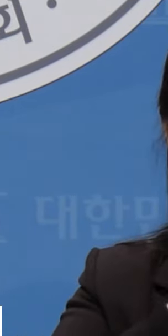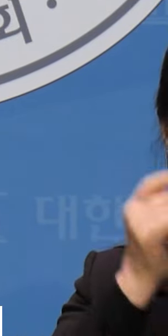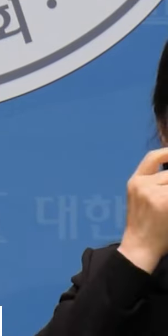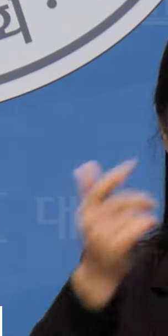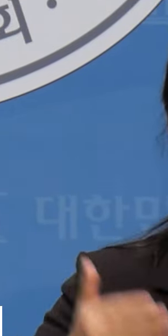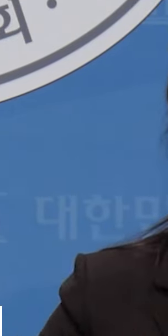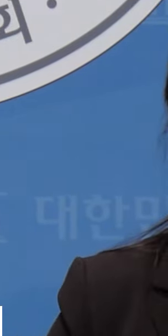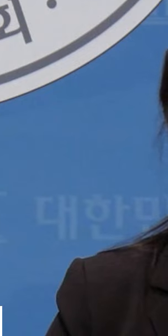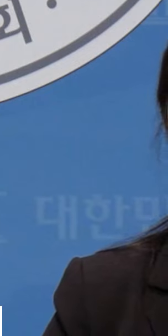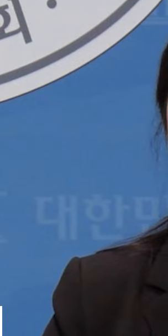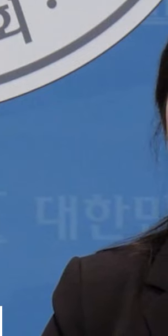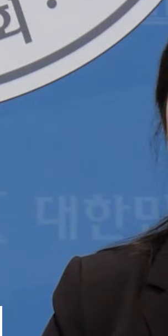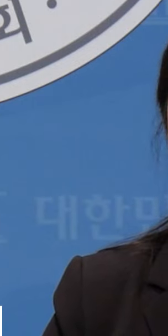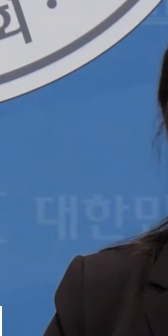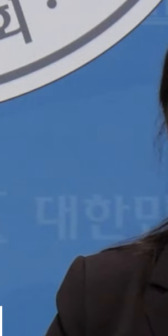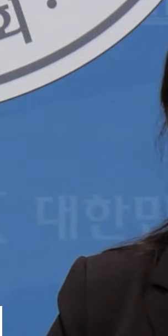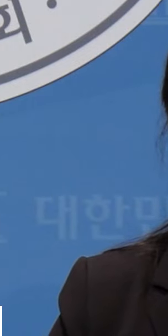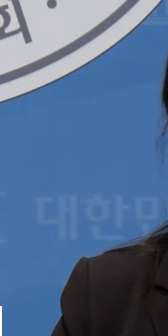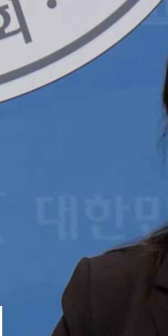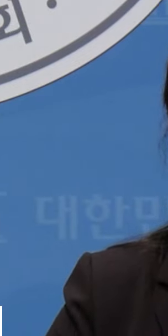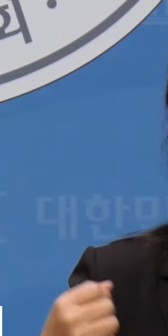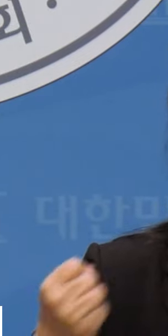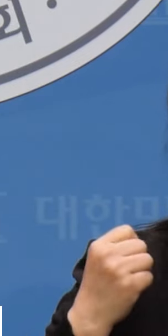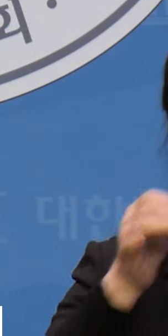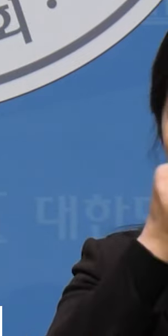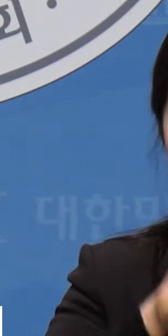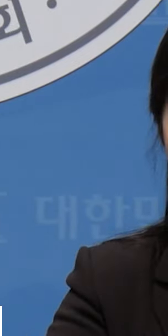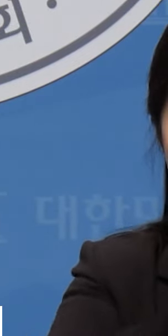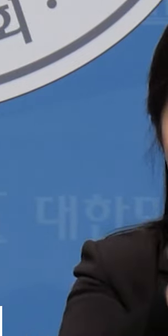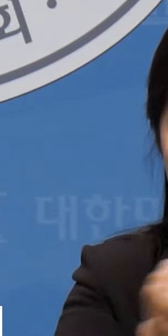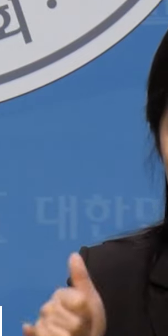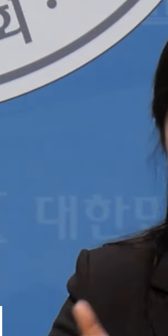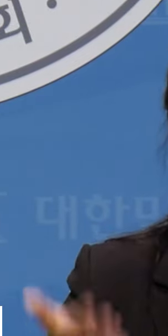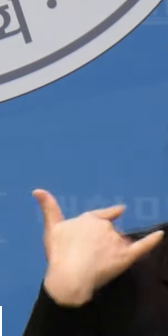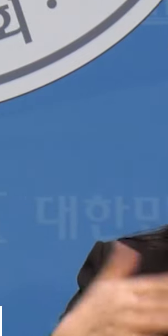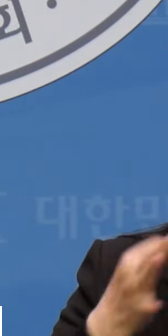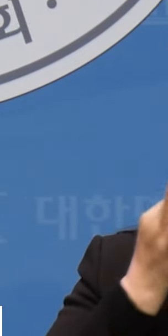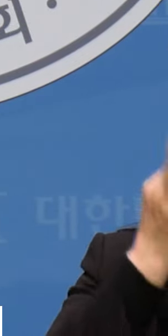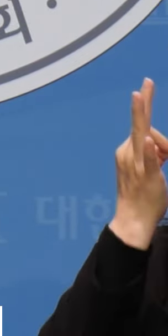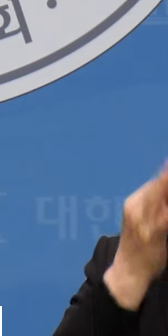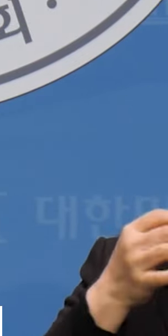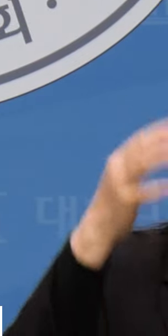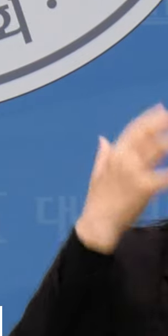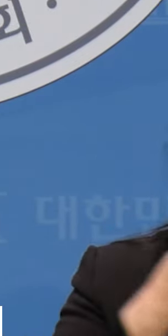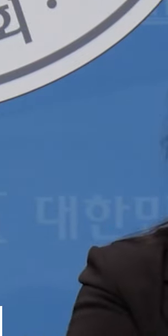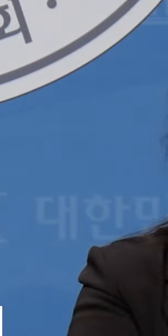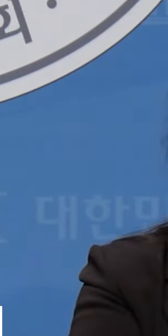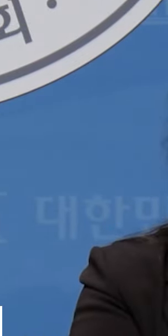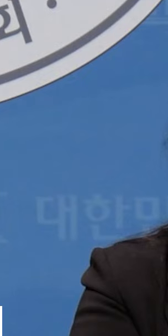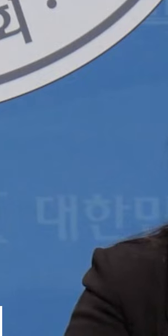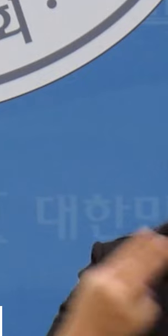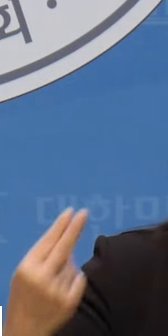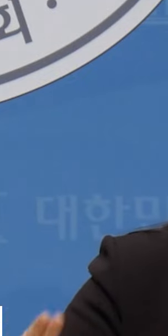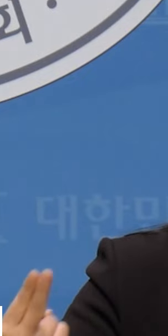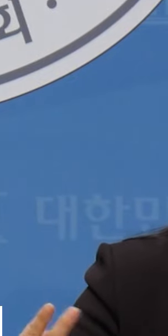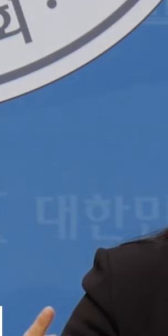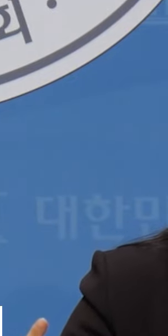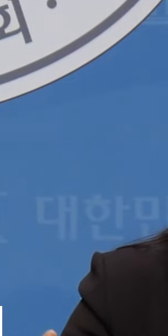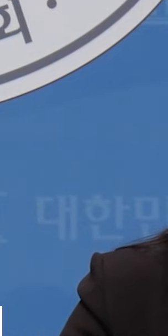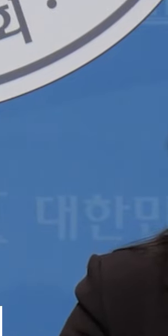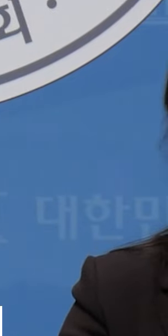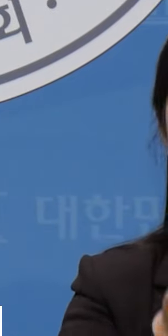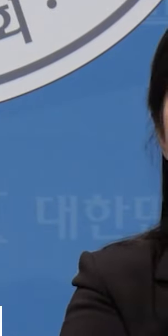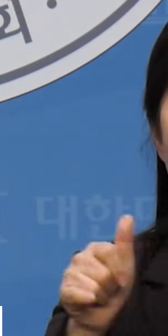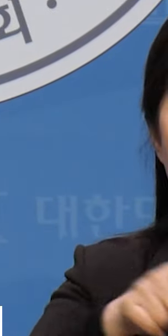맞습니까? 힘 있는 후보와 지난 시간 제 노력과 땀 어떤 것이 더 주민들께